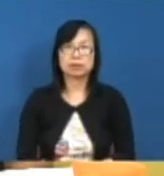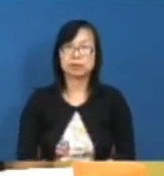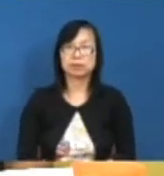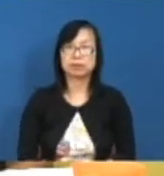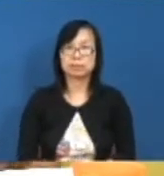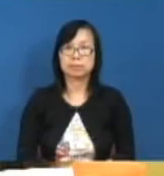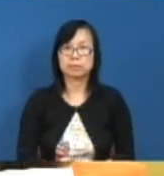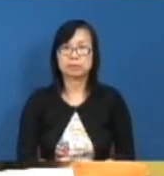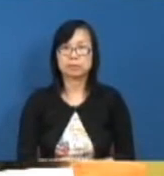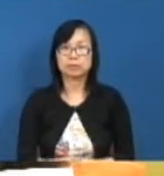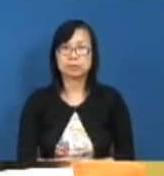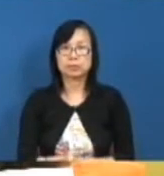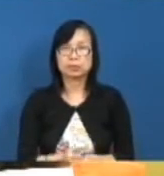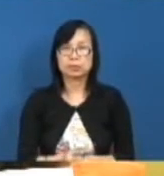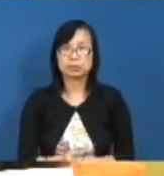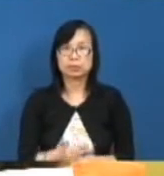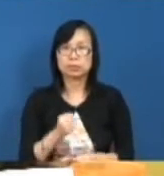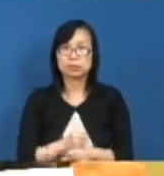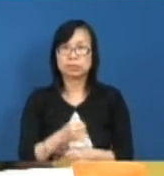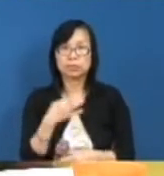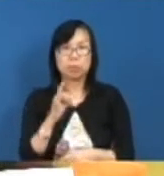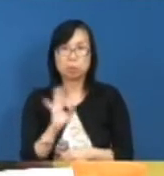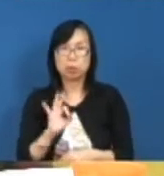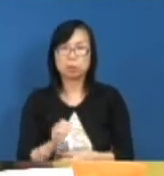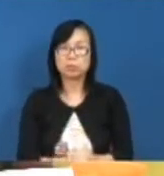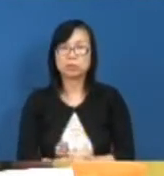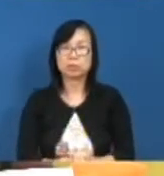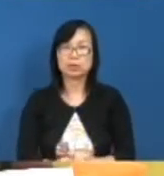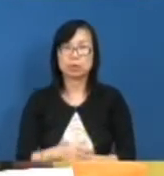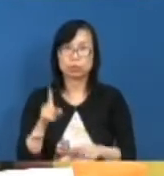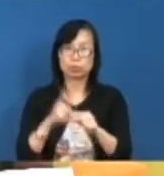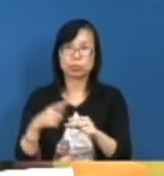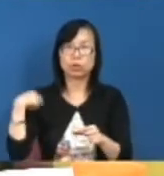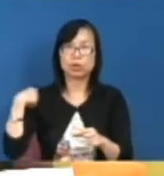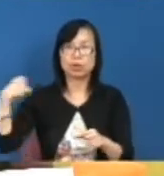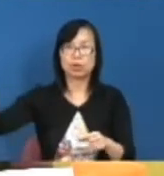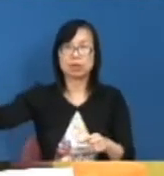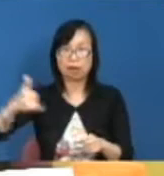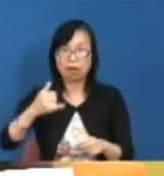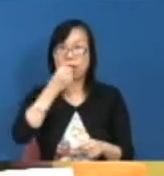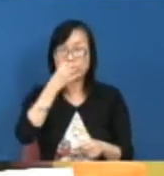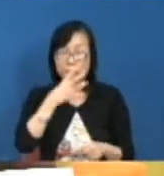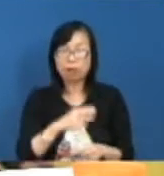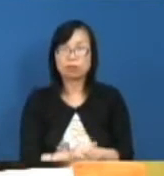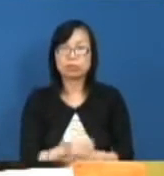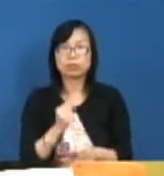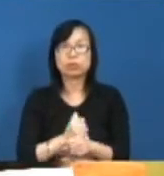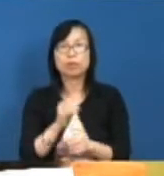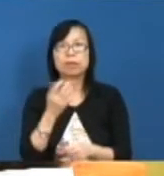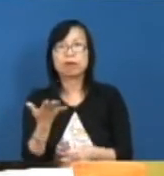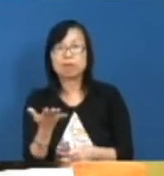曬。咁你做過乜嘢？即係由李克強嚟，民主黨做過乜嘢？就食飯